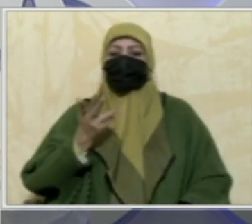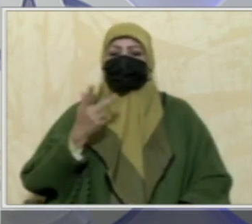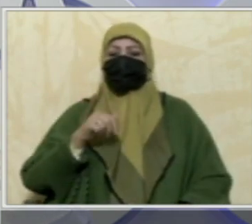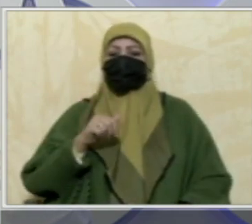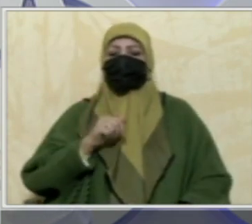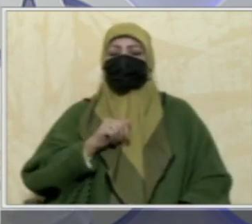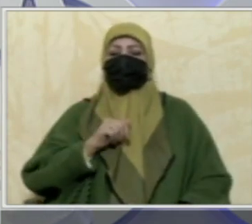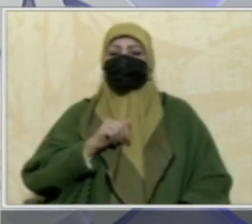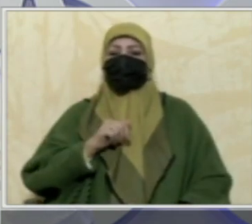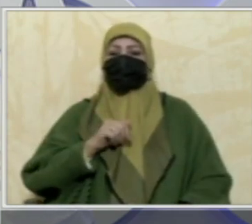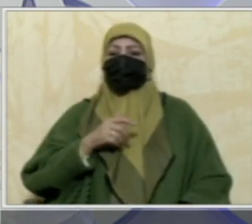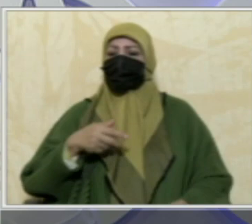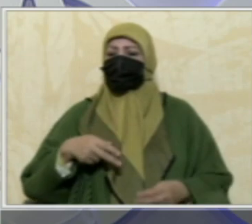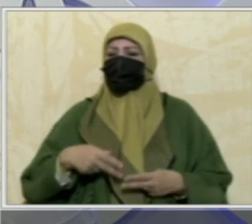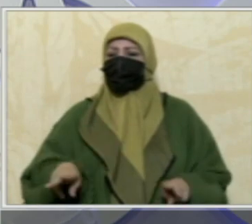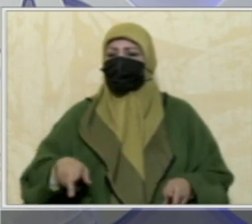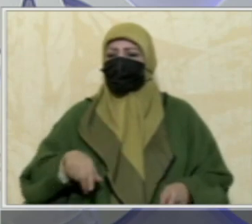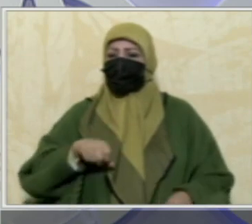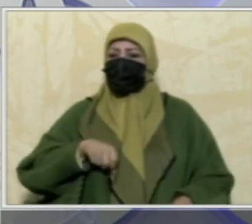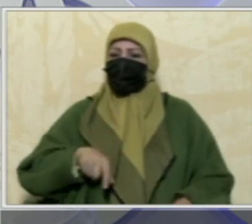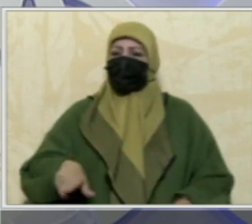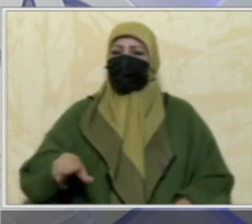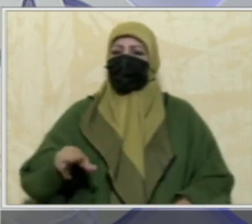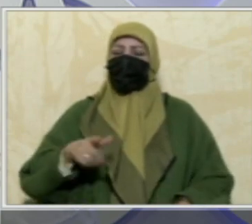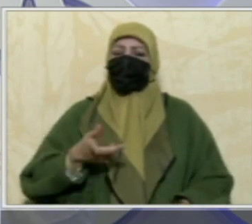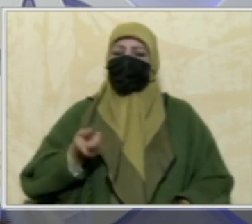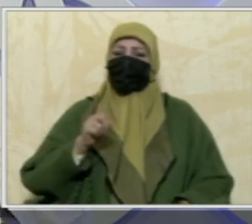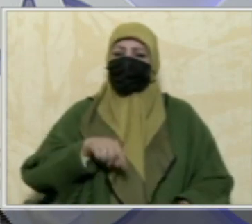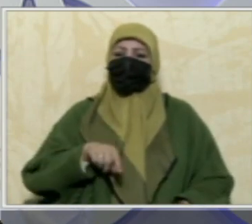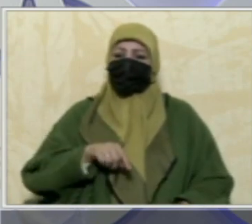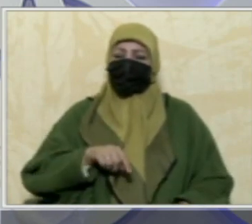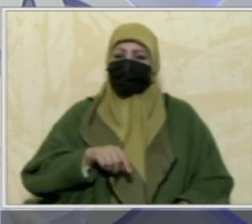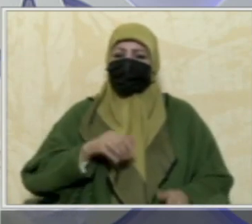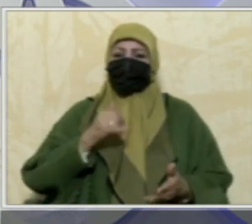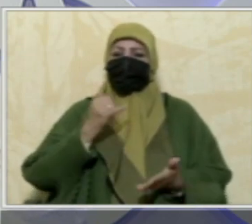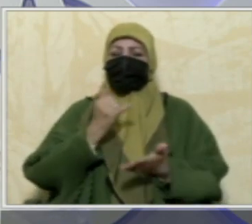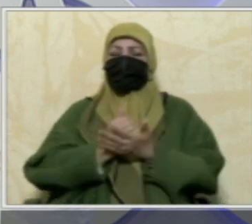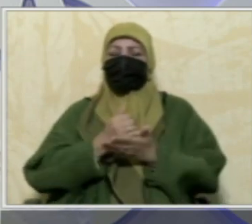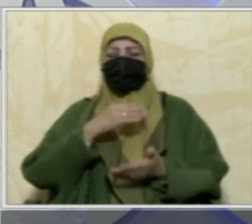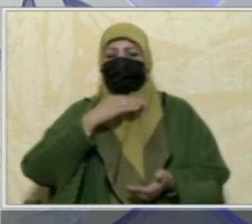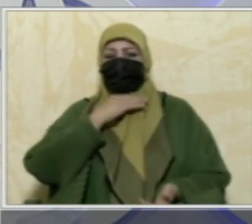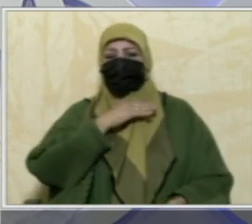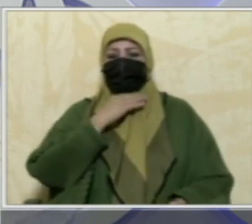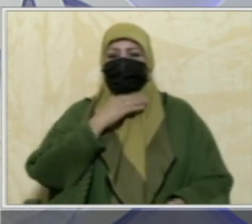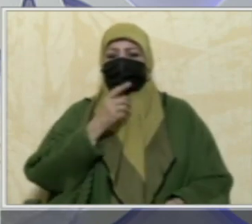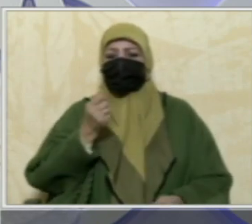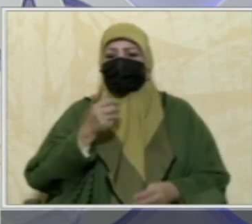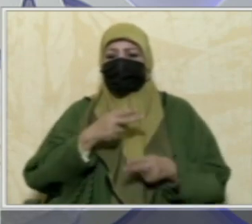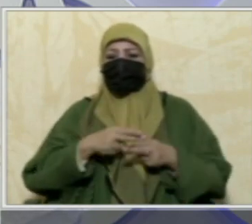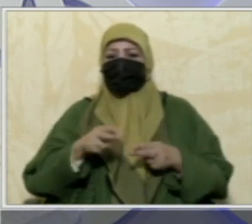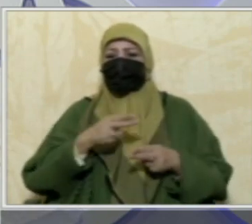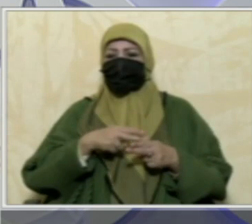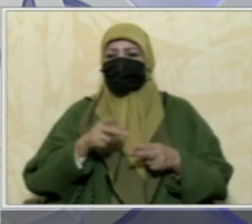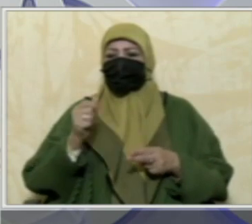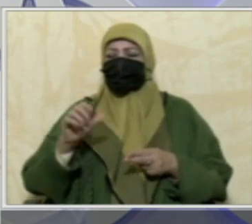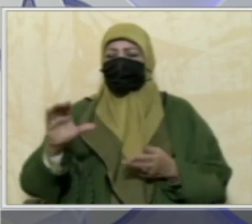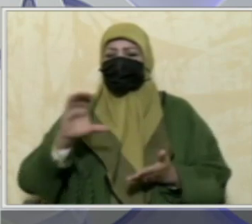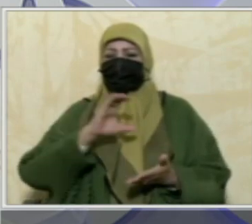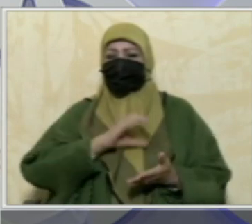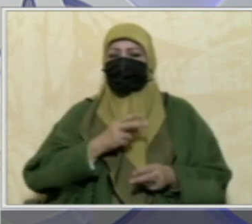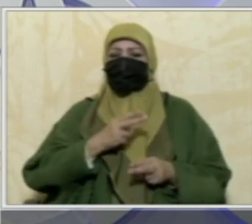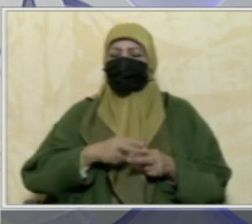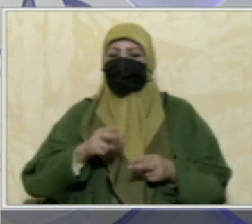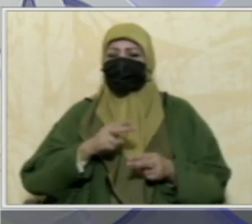الناس تسال عليه حكم التضحيه بالتقسيط يقول كان يا شيخ والله شريط هي بالتقسيط زعما تجزئ لا اشكال